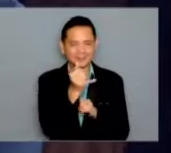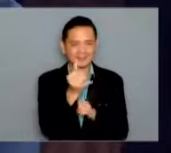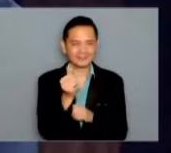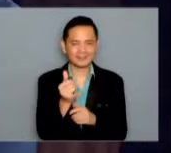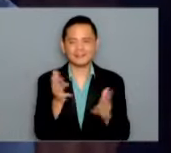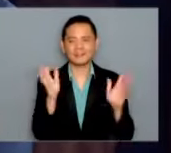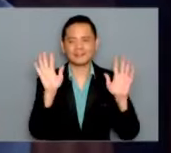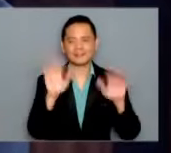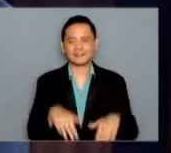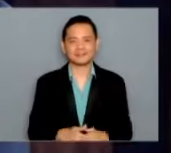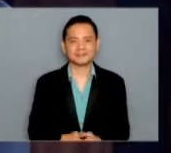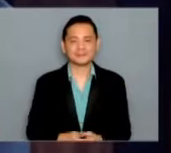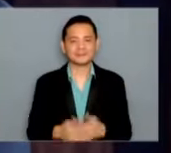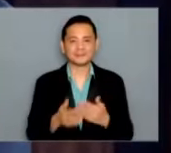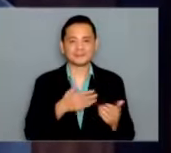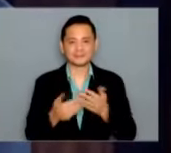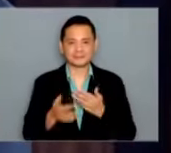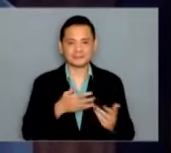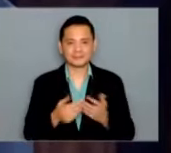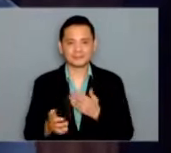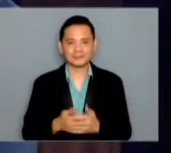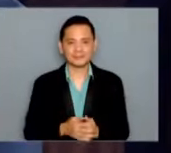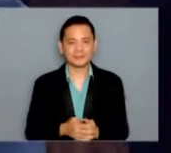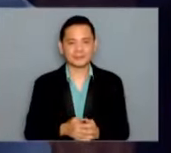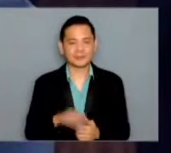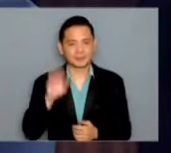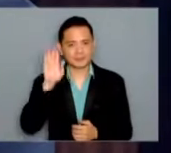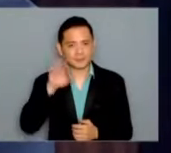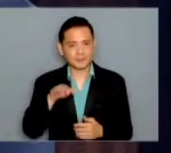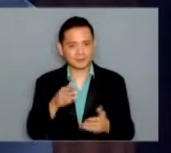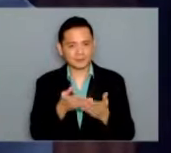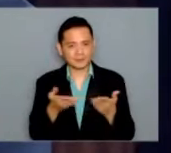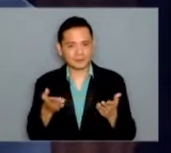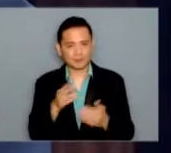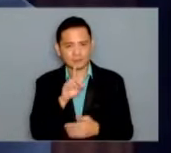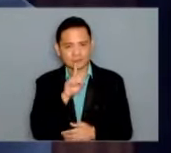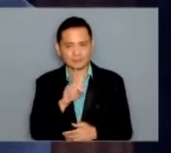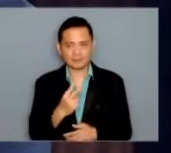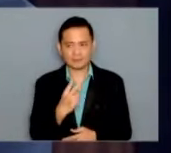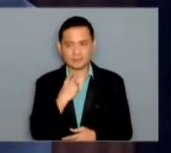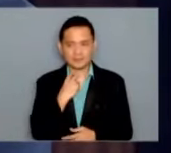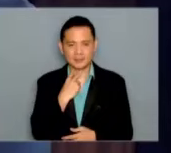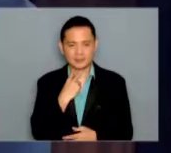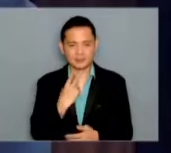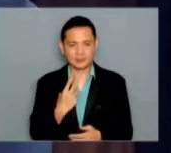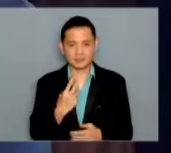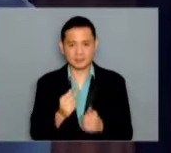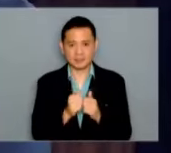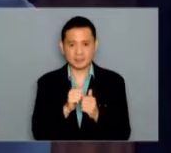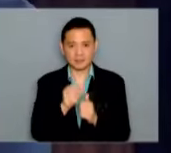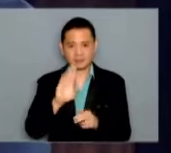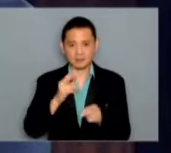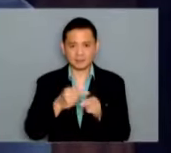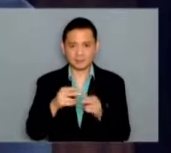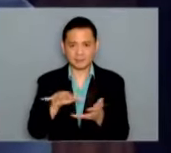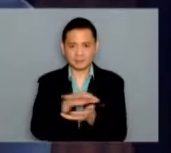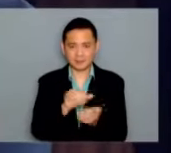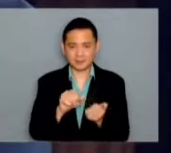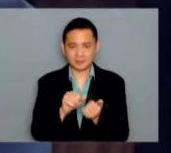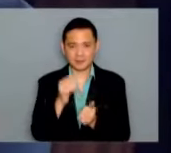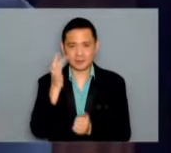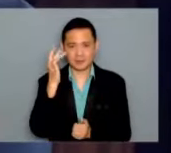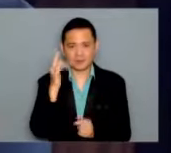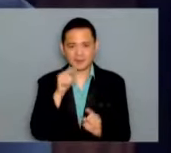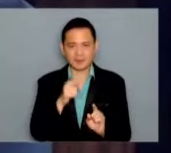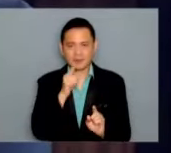Tanungin po natin ang ating mga kapatid, nagipit ka na ba? Tatakutin at sisiraan ka pa. Ito ang ilan sa mga